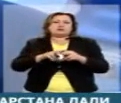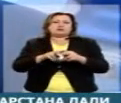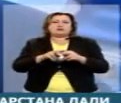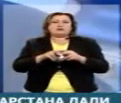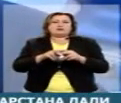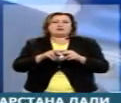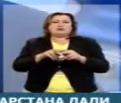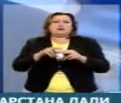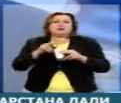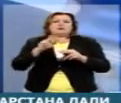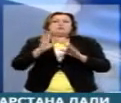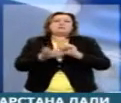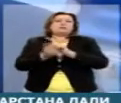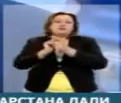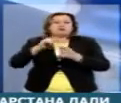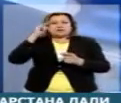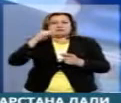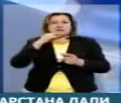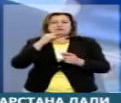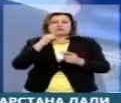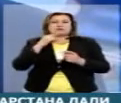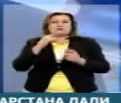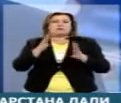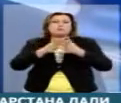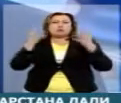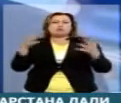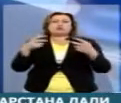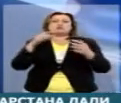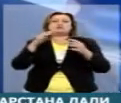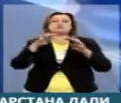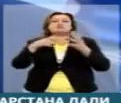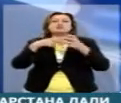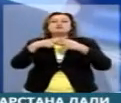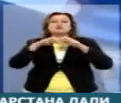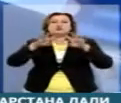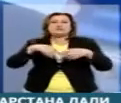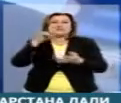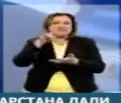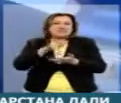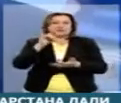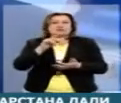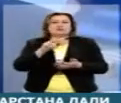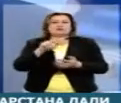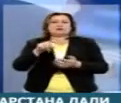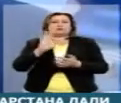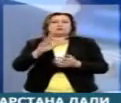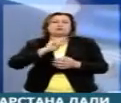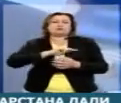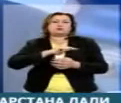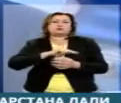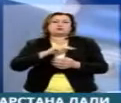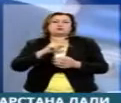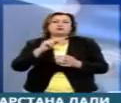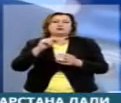создание, на превращение Казахстана в глобальный шинный центр, такой кластер, который будет